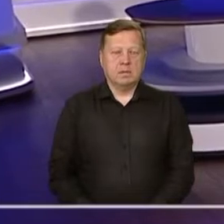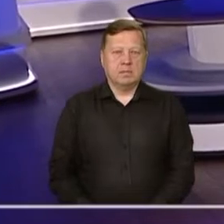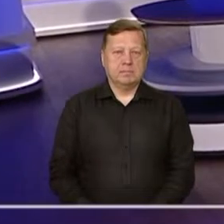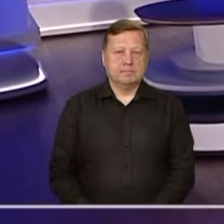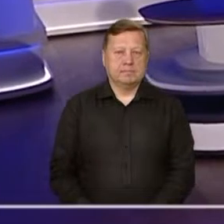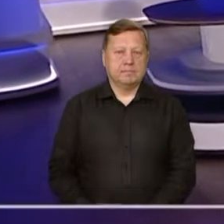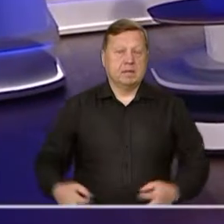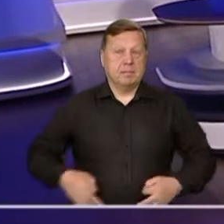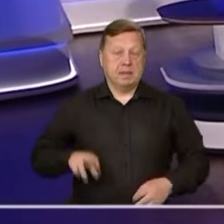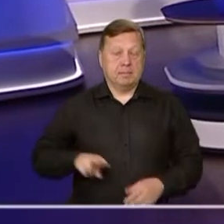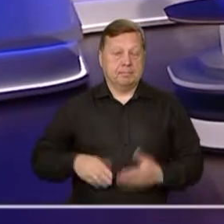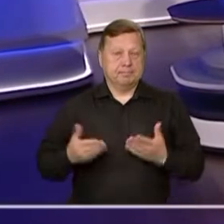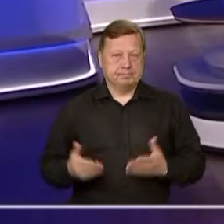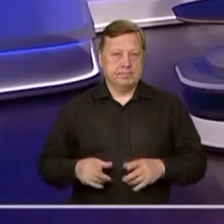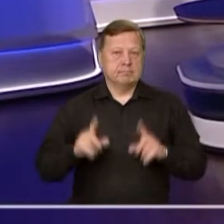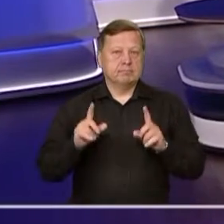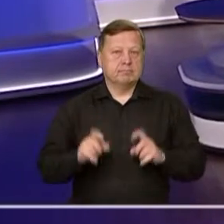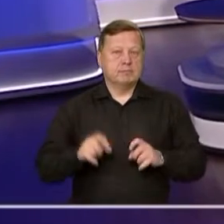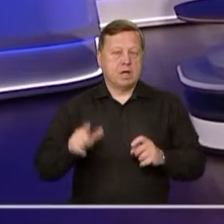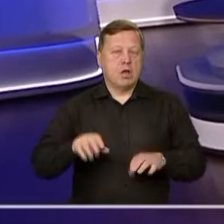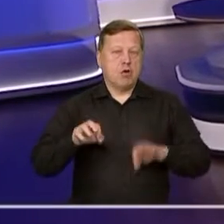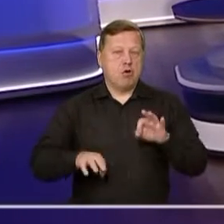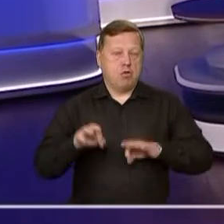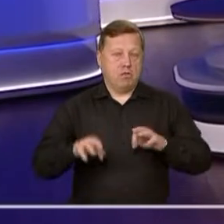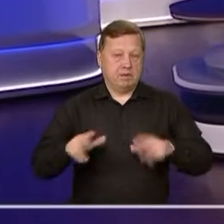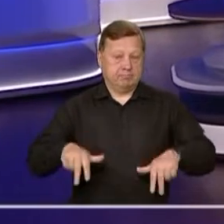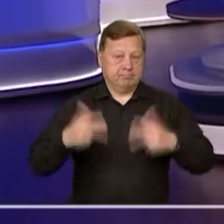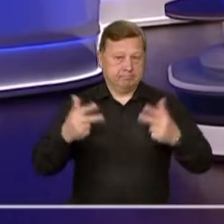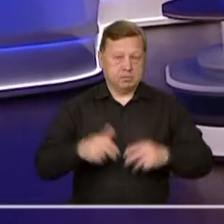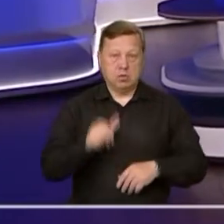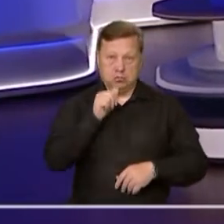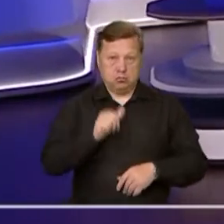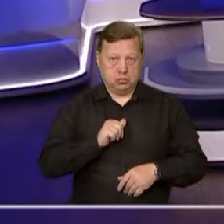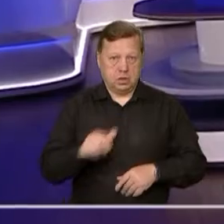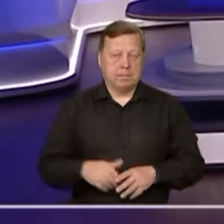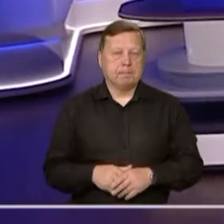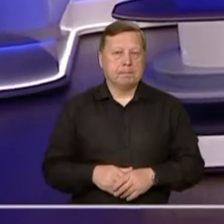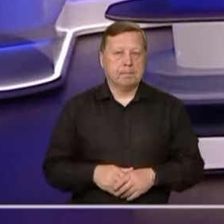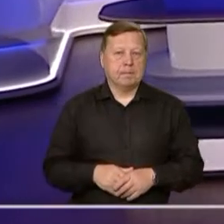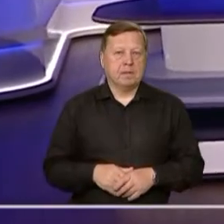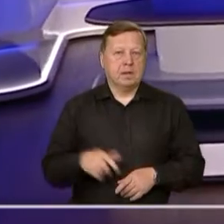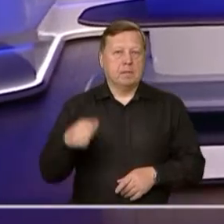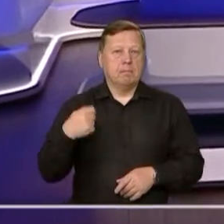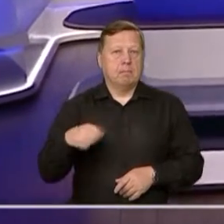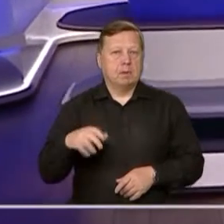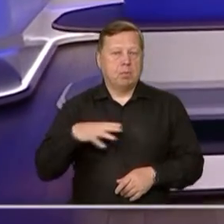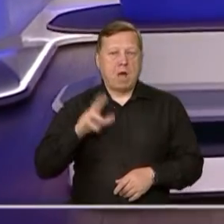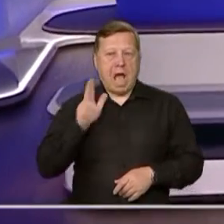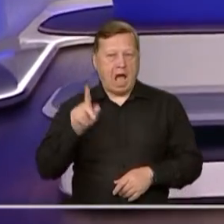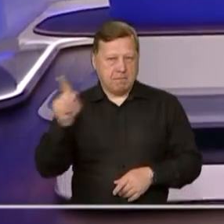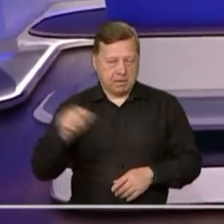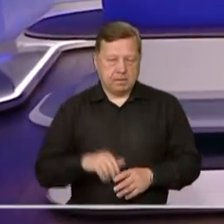Panie ministrze, zacznijmy od wideokonferencji bardzo ważnej, która wczoraj miała miejsce. Wideokonferencja, bo prezydent był w